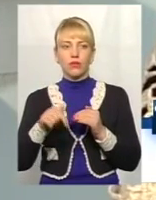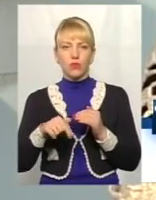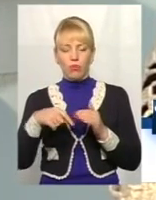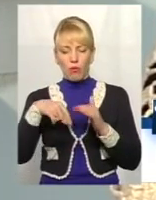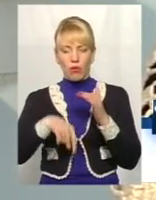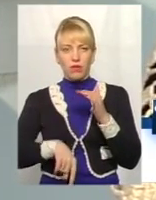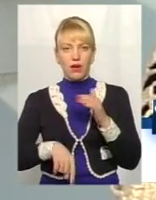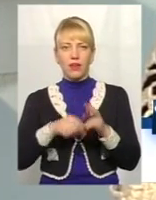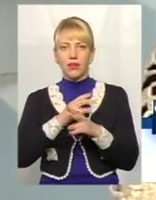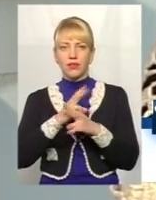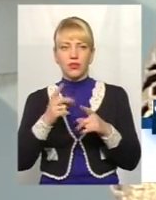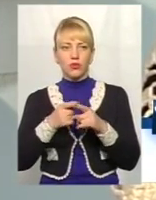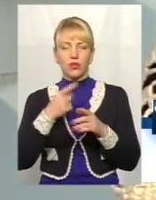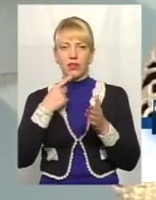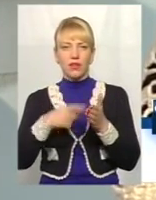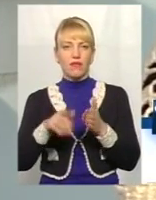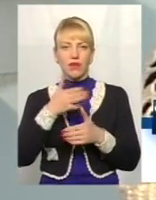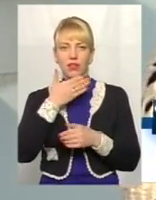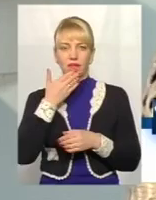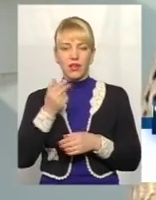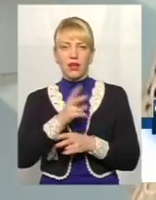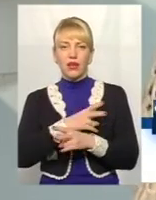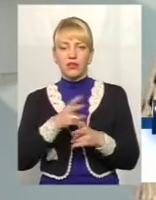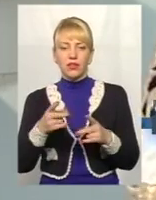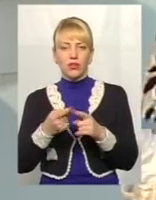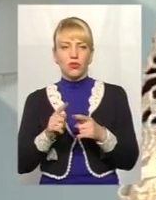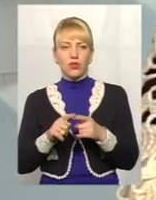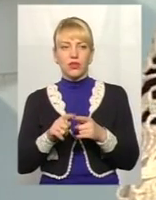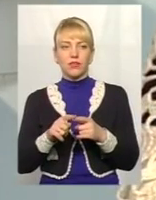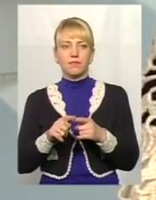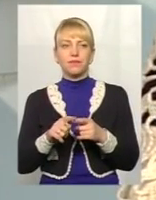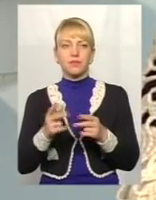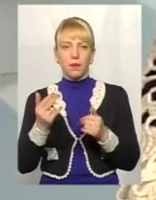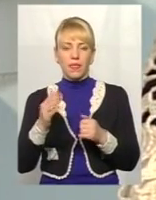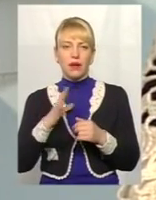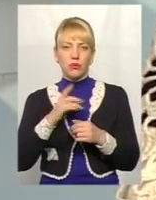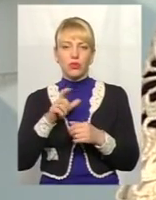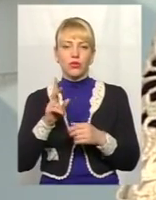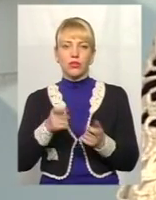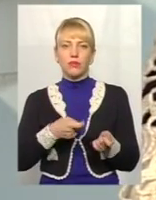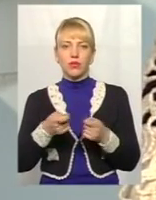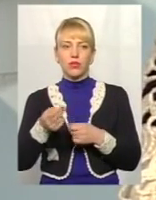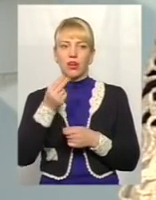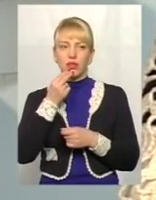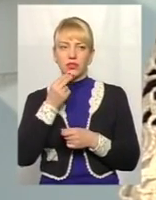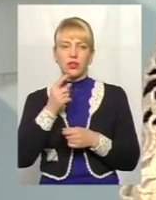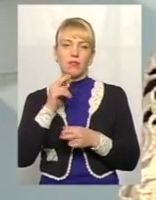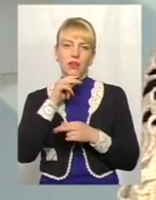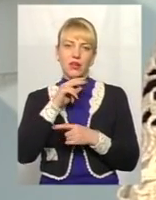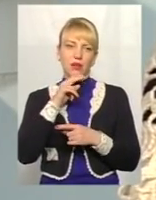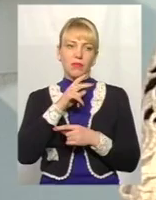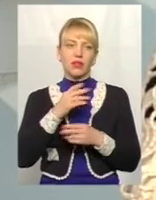підвалі. Ніхто їх не видав. Ніхто їх, ну, звичайно, були люди, які приносили харчі, які